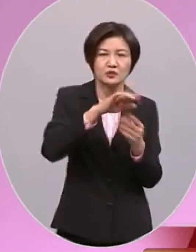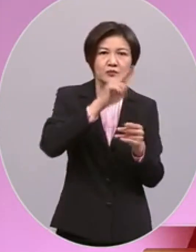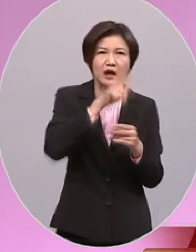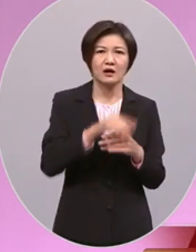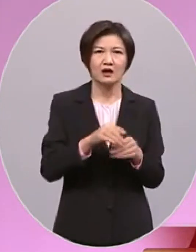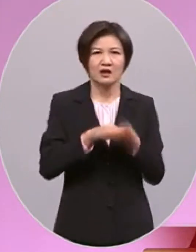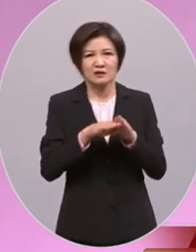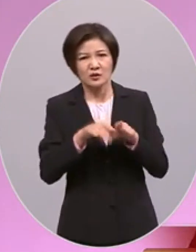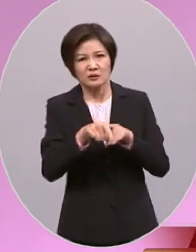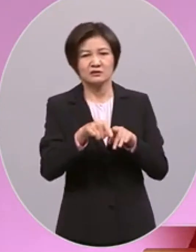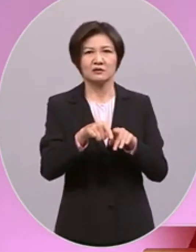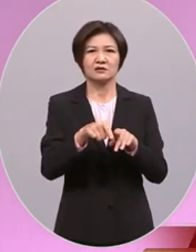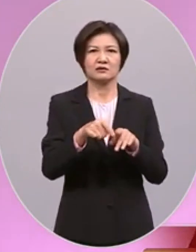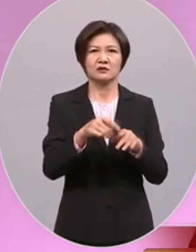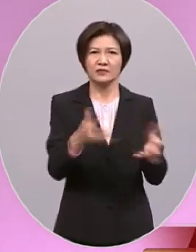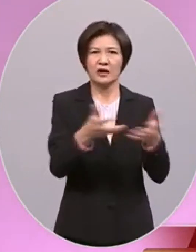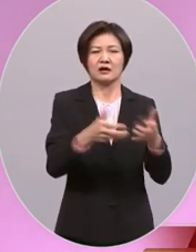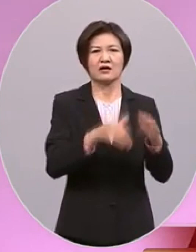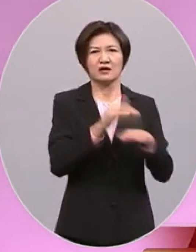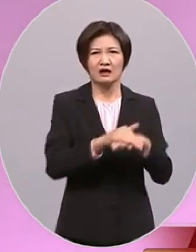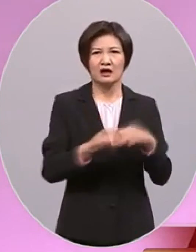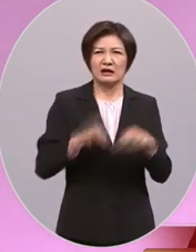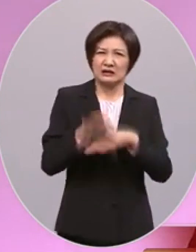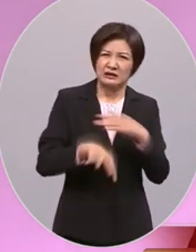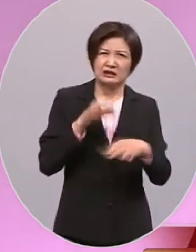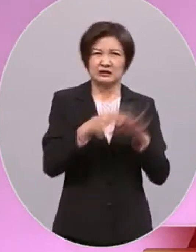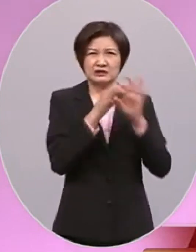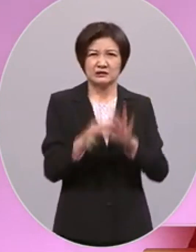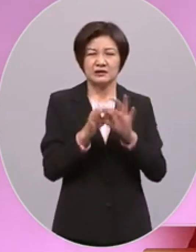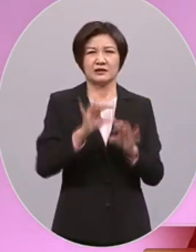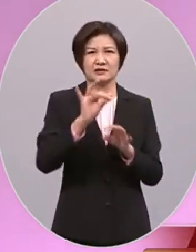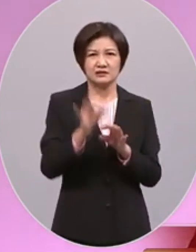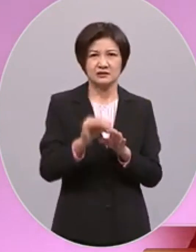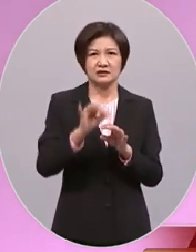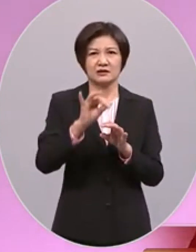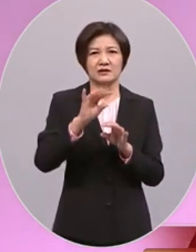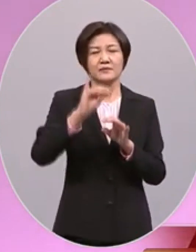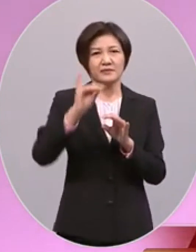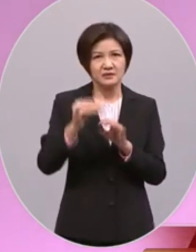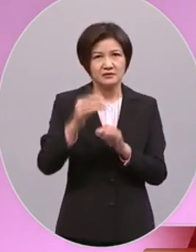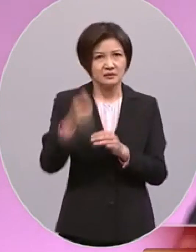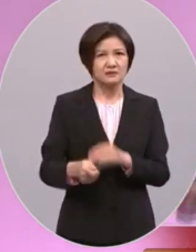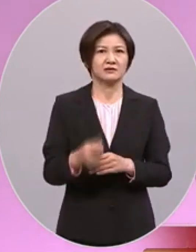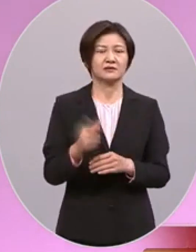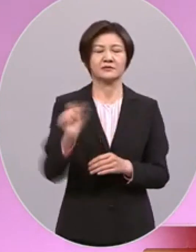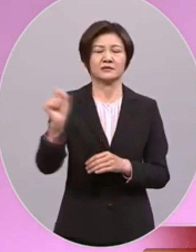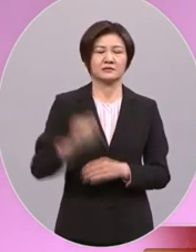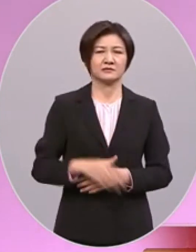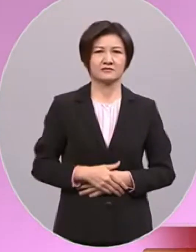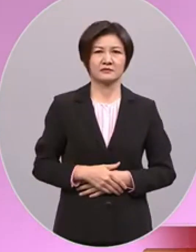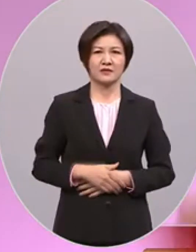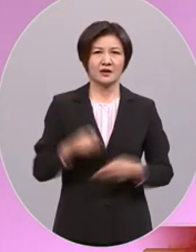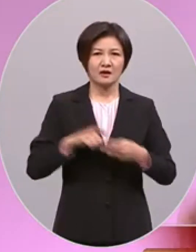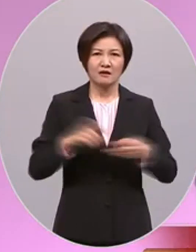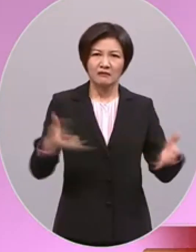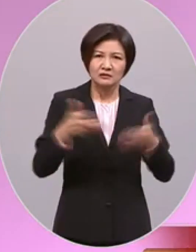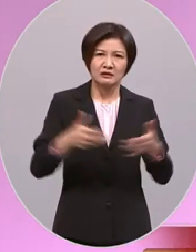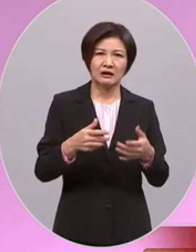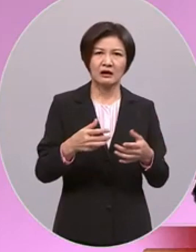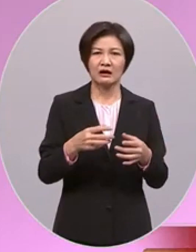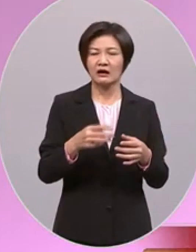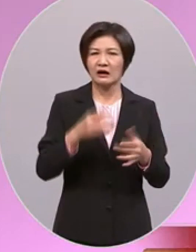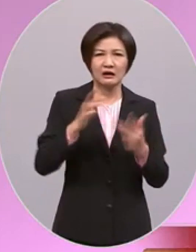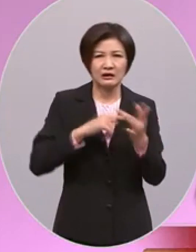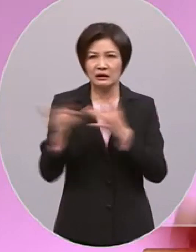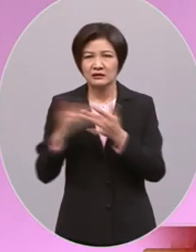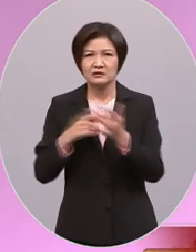方，死不认错，还要继续花800亿、1000亿下去投资，这样的核电厂，我们当然不能同意。工程做得哩哩啦啦，